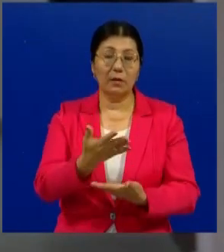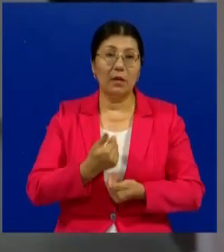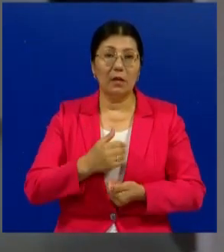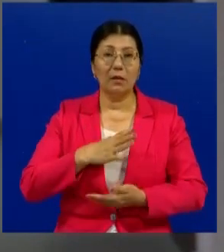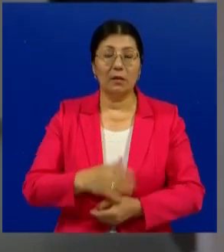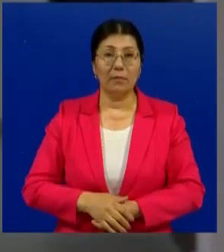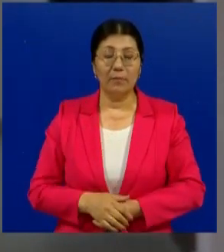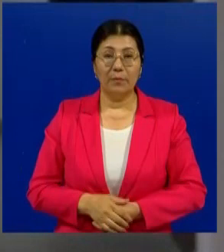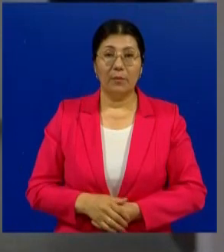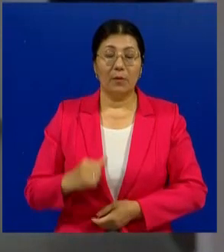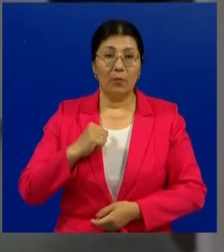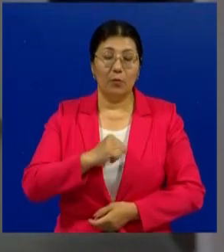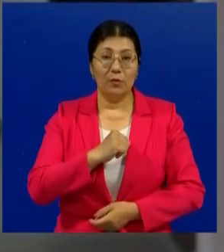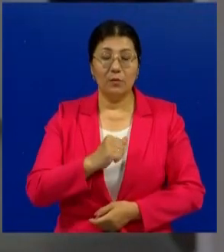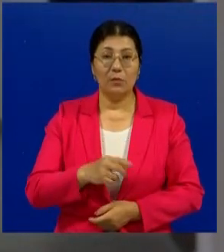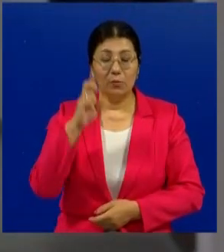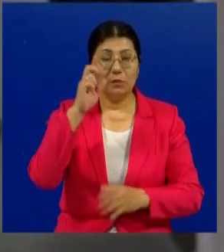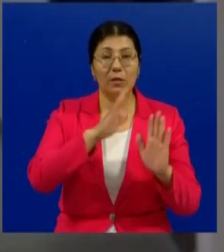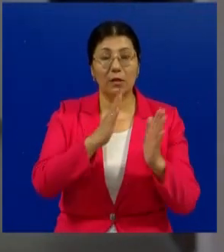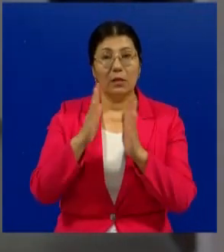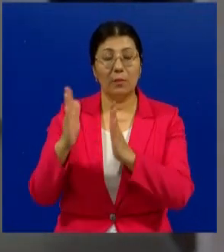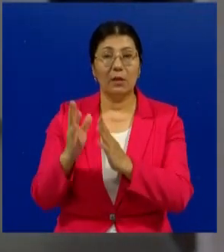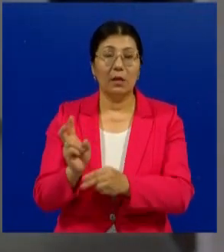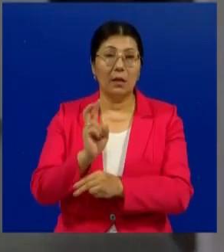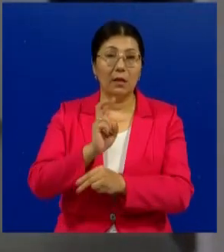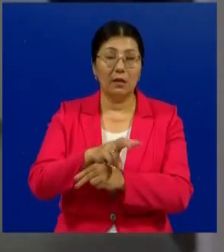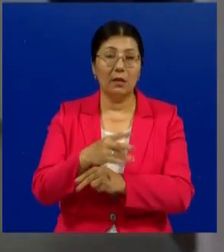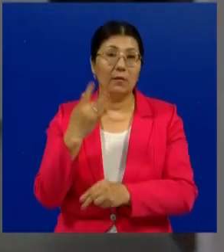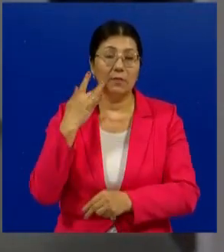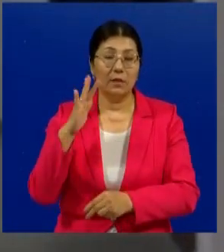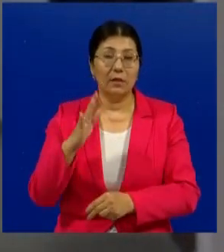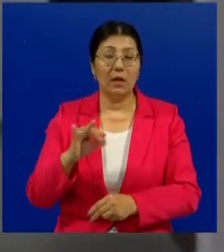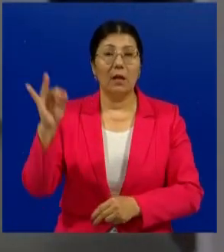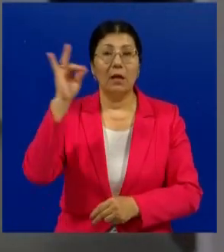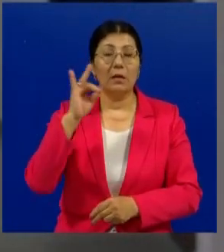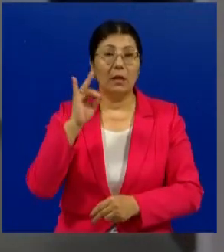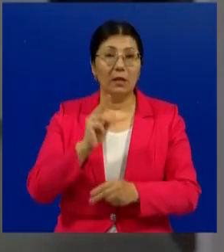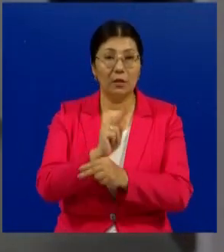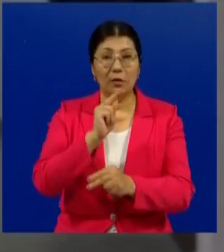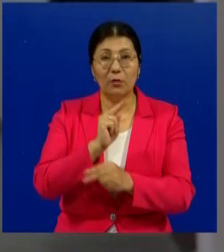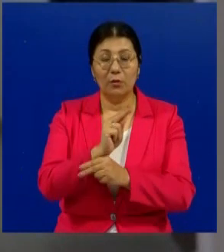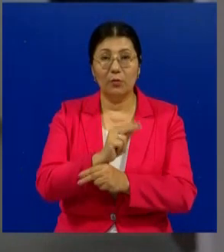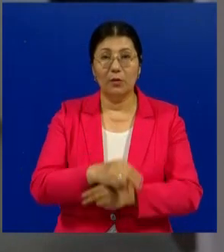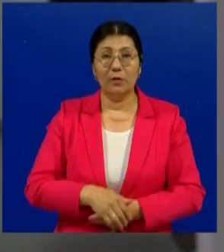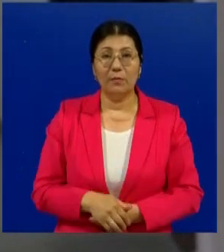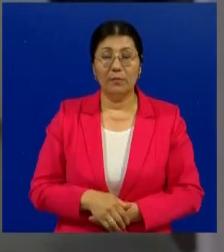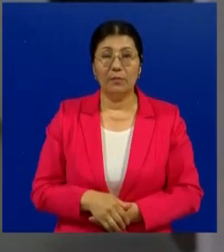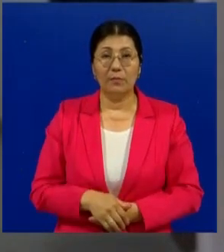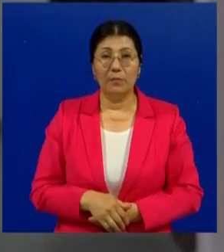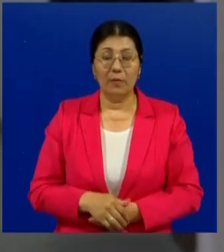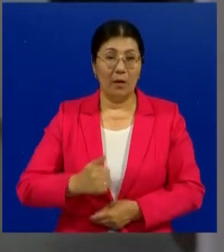оған кітапханаға келіп, осы тарихты білуге қызықты заттарды